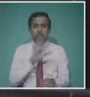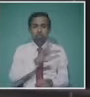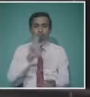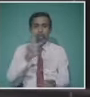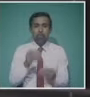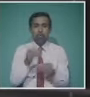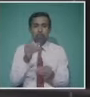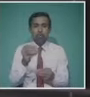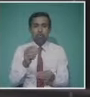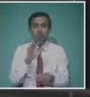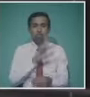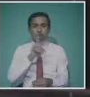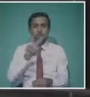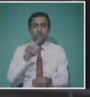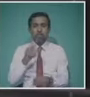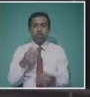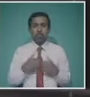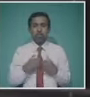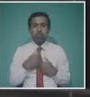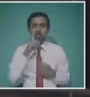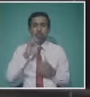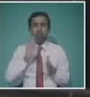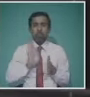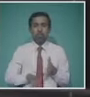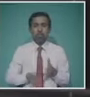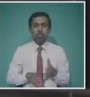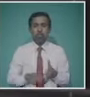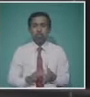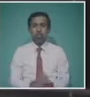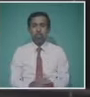දීලා 52කට දීලා මාව විතරක් අතෑරියා